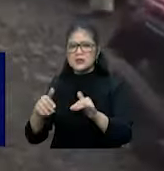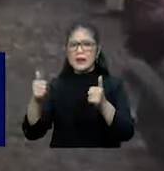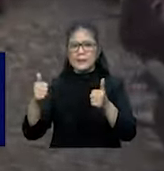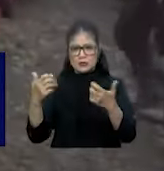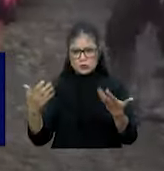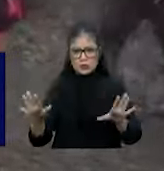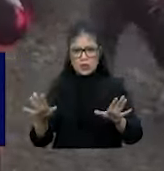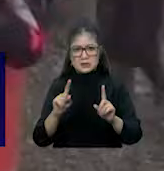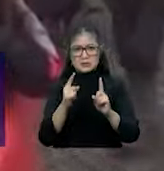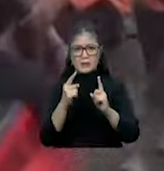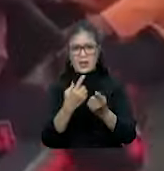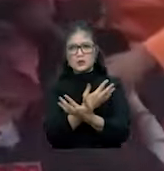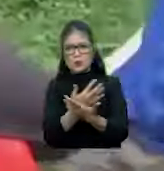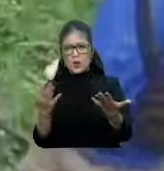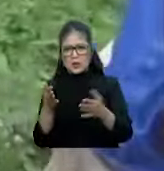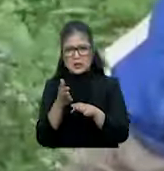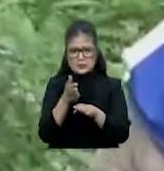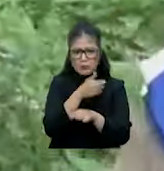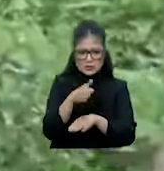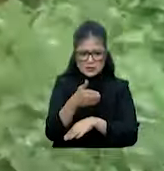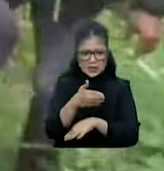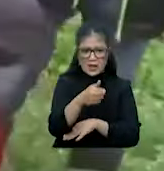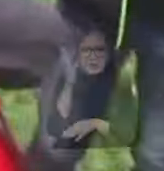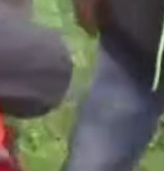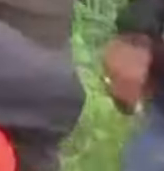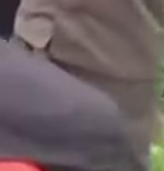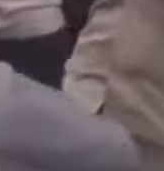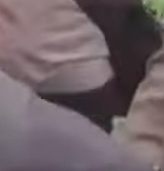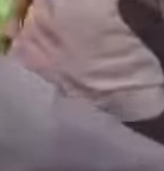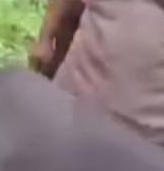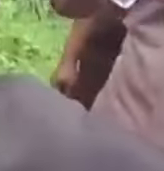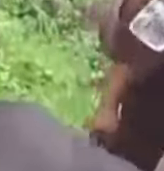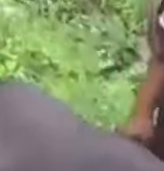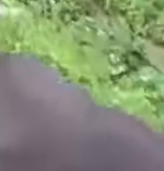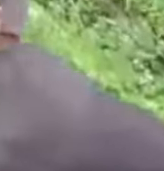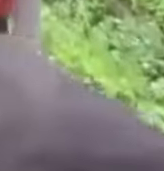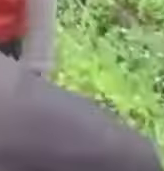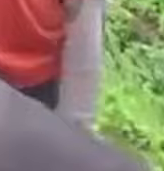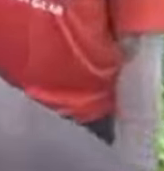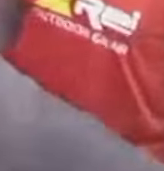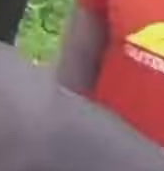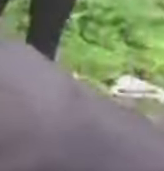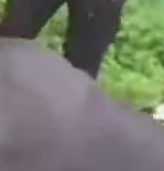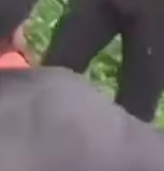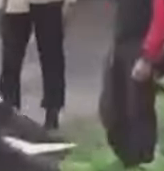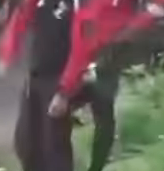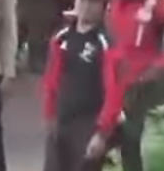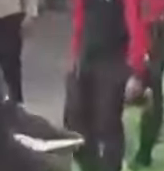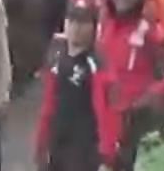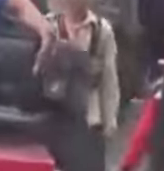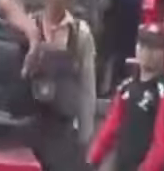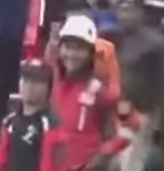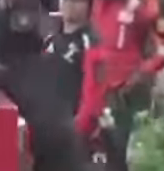Belasan warga ini tersesat selama dua hari saat mendaki Gunung Pangrango, Bogor, Jawa Barat, naik melalui jalur pendakian ilegal jalur Cibeduk.